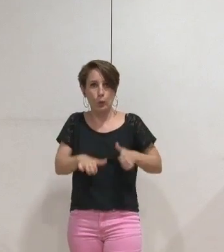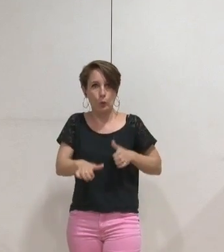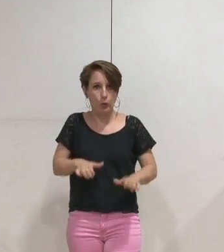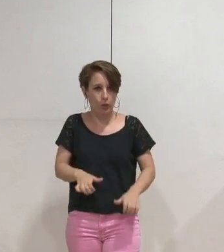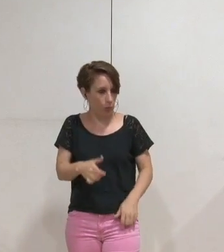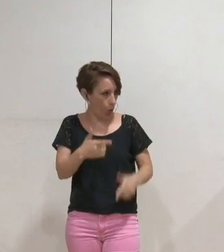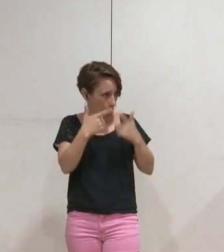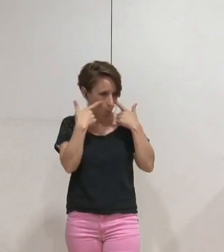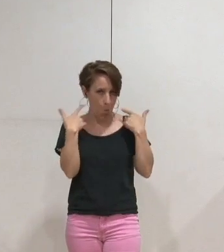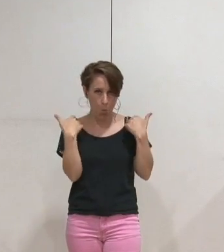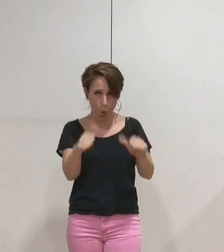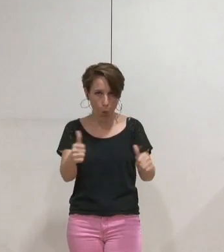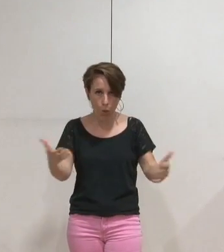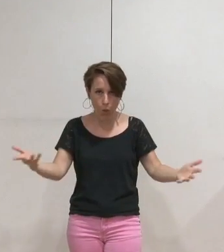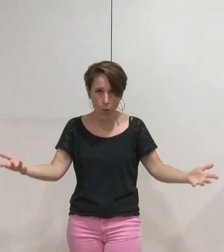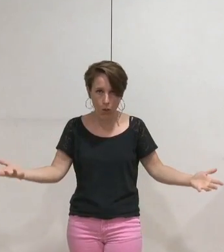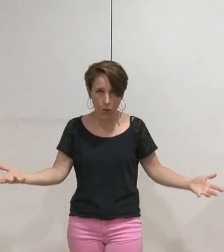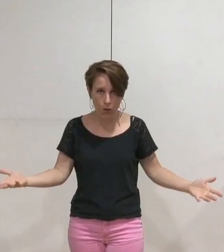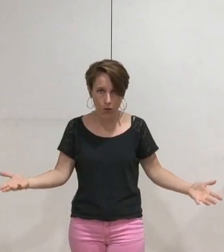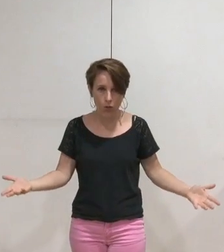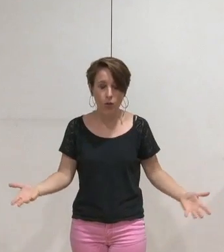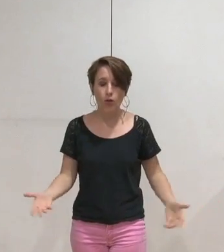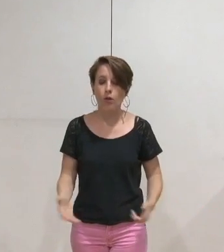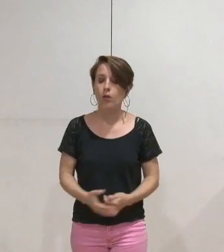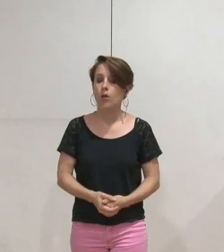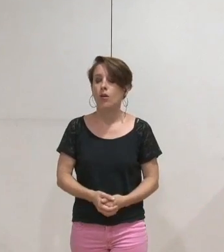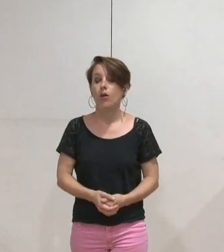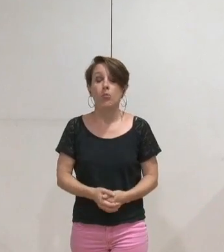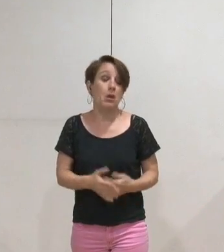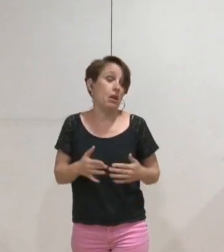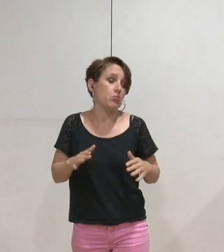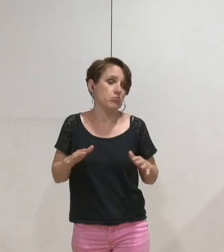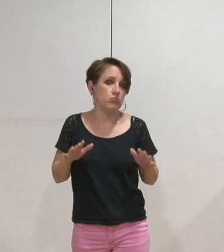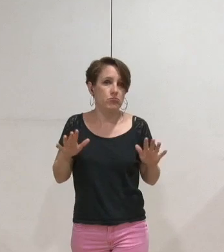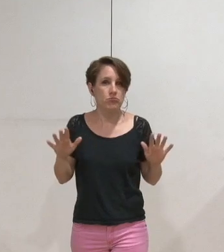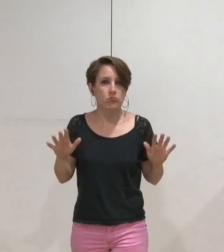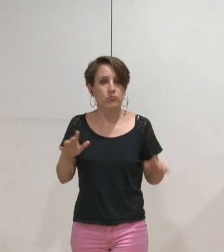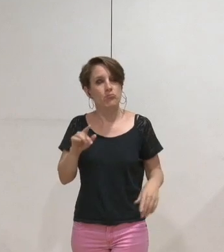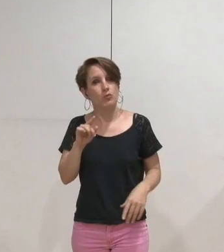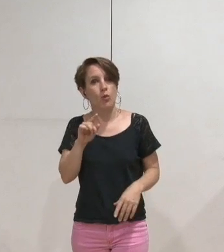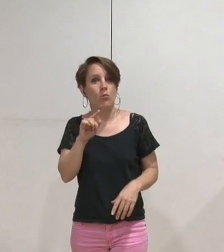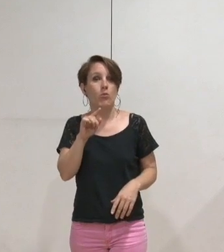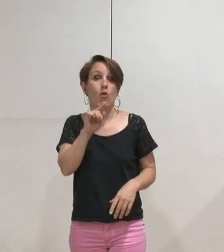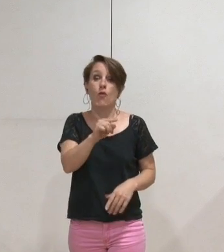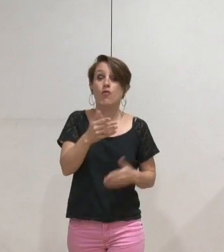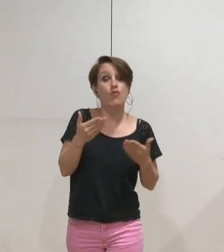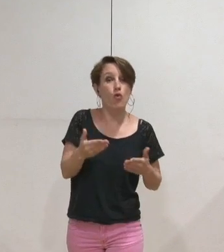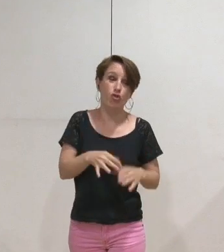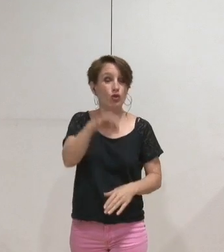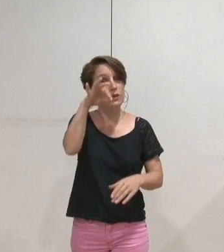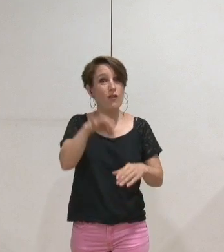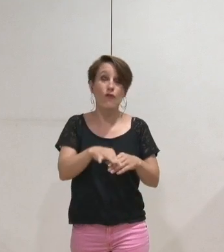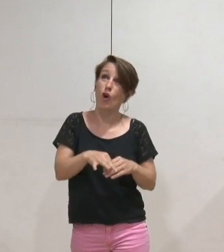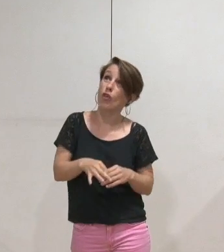corde de marin mais au fond en être réduit à voter un vœux alors que vous